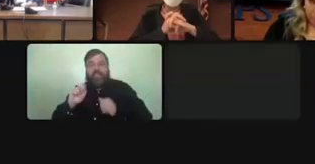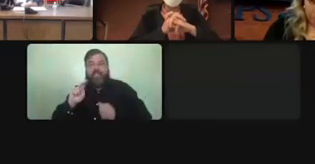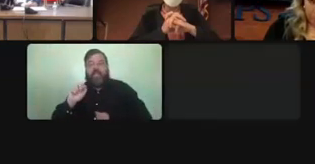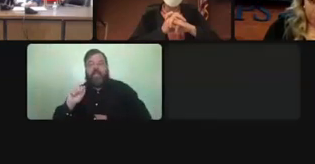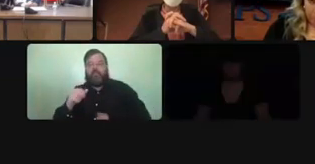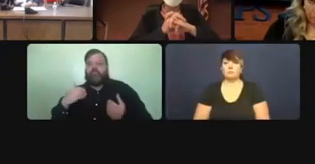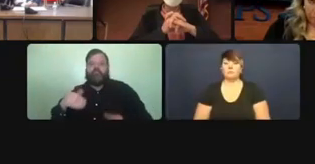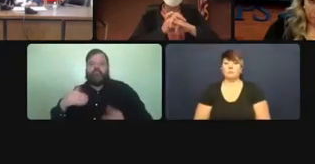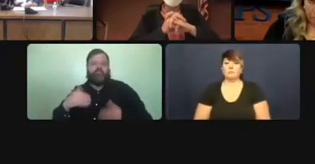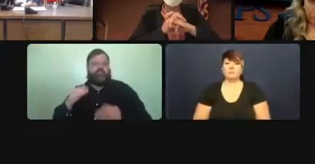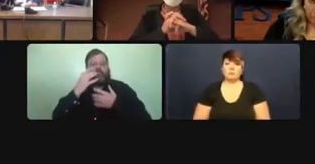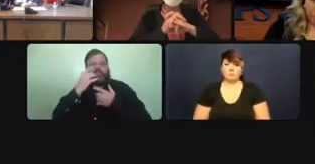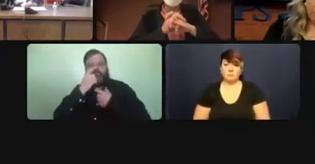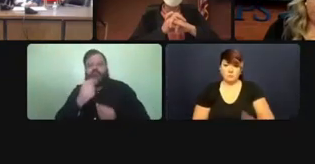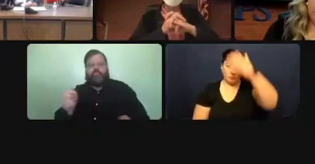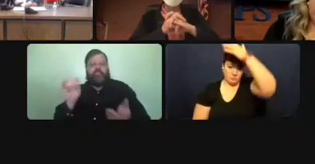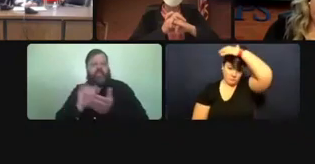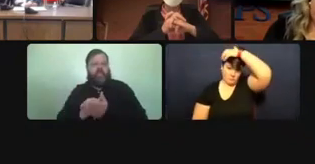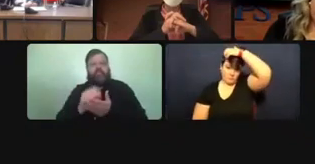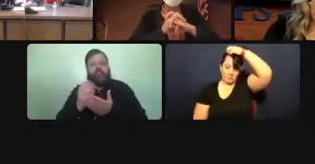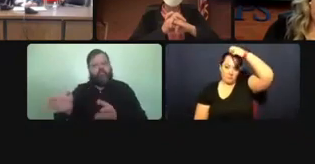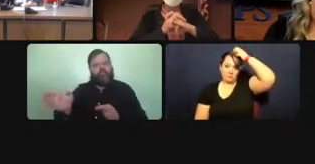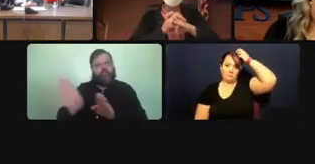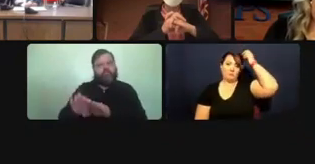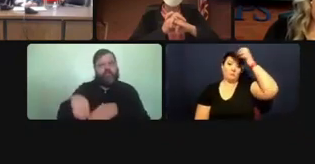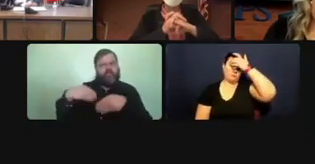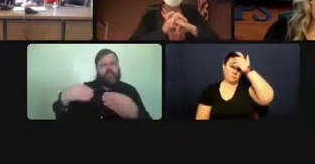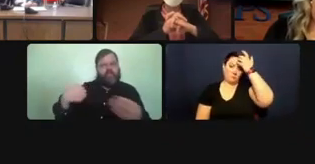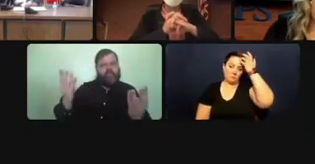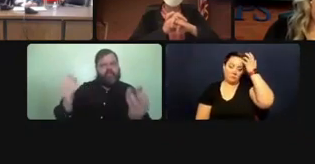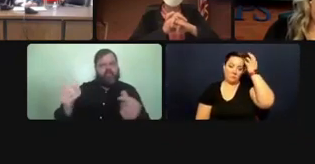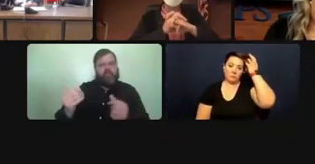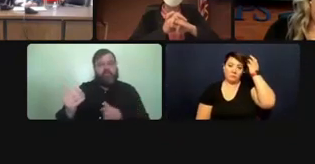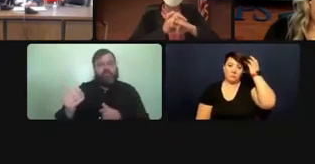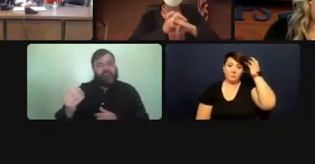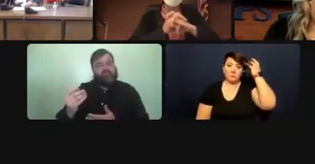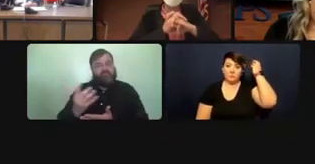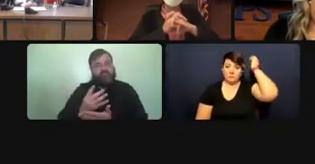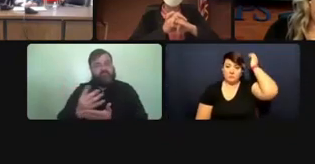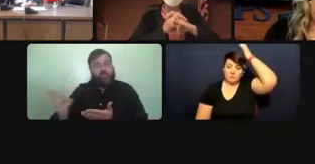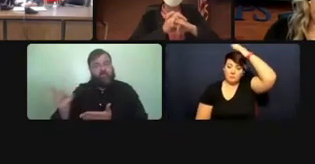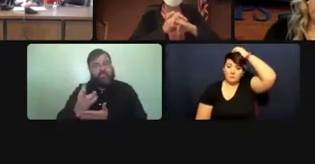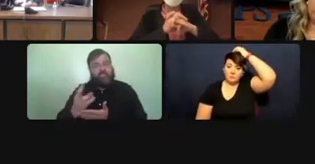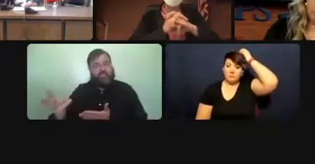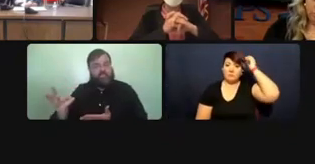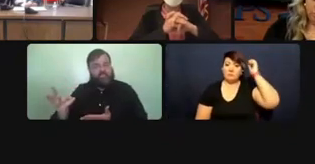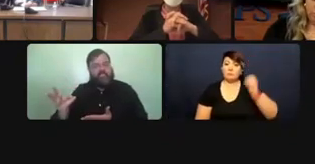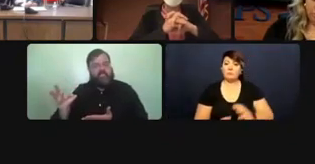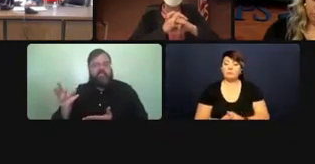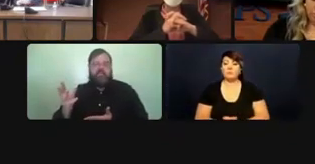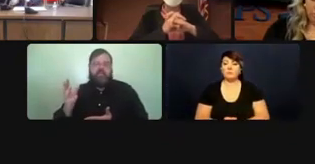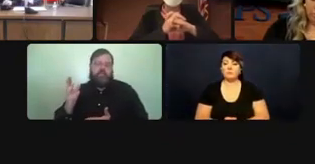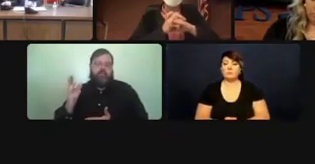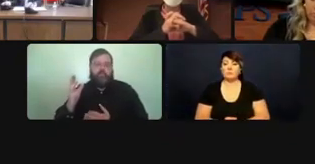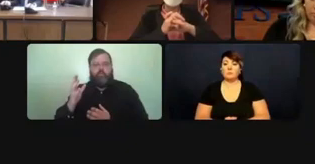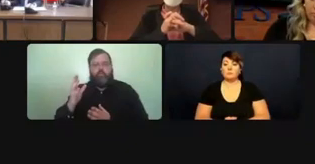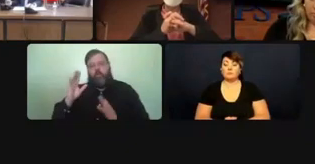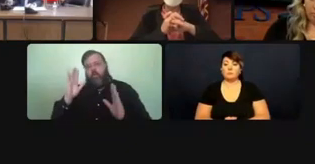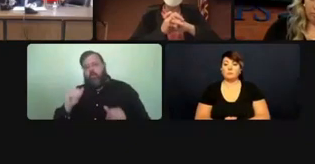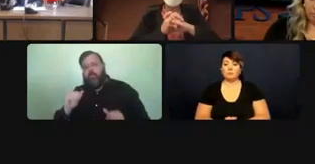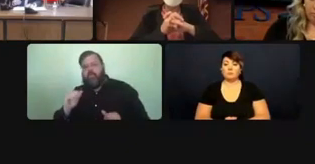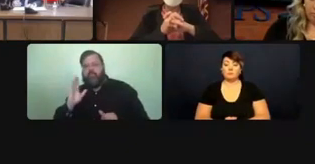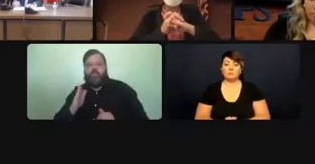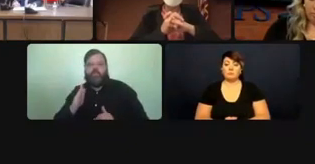kuwaomba iwapo tutaweza kununua sehemu iliyosalia ya